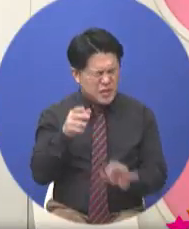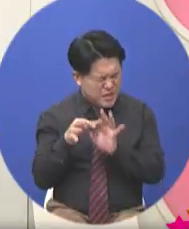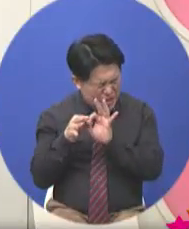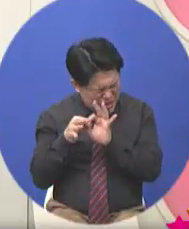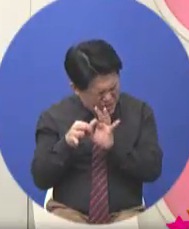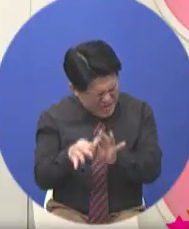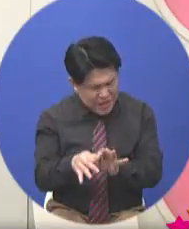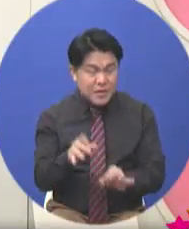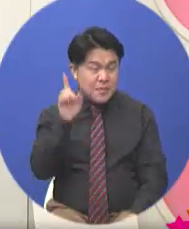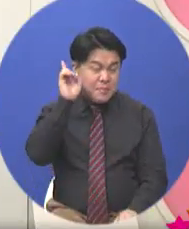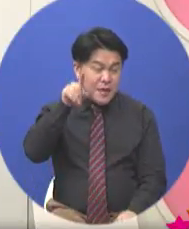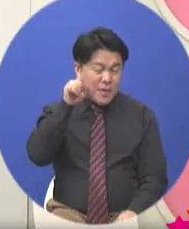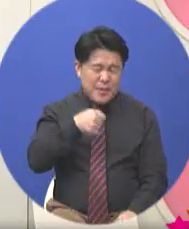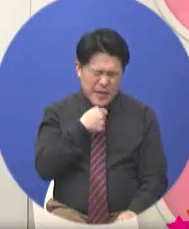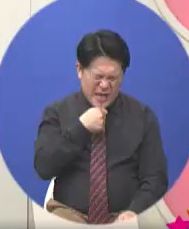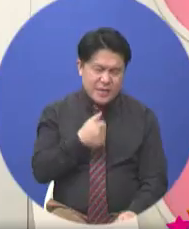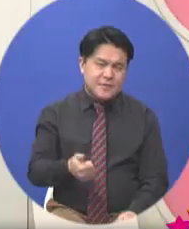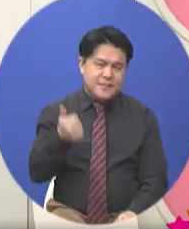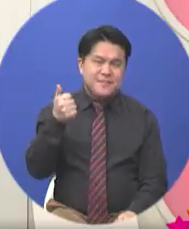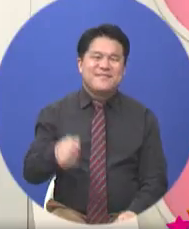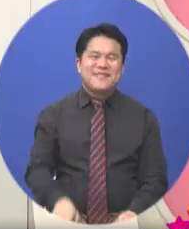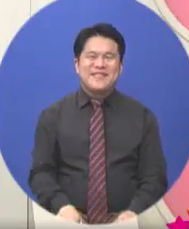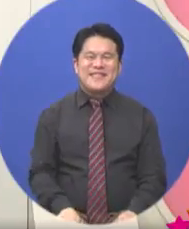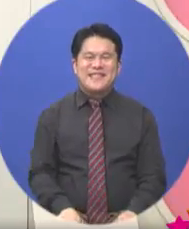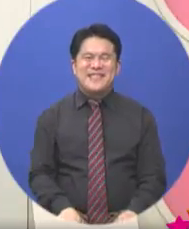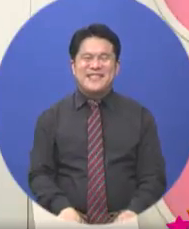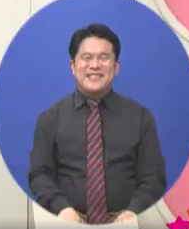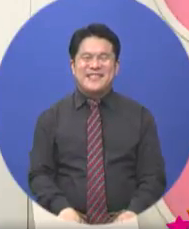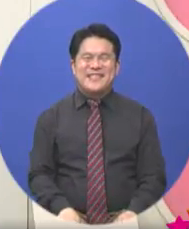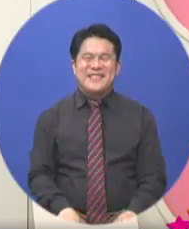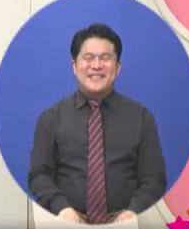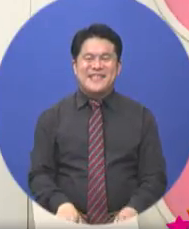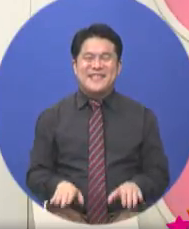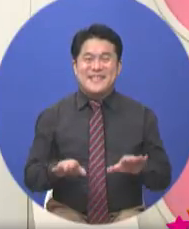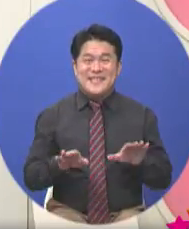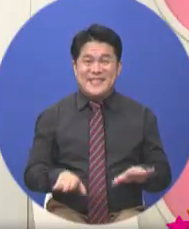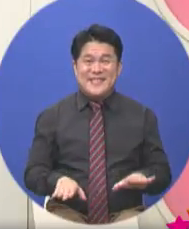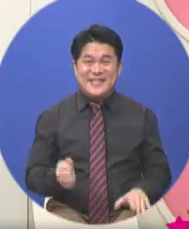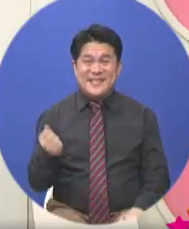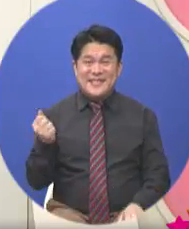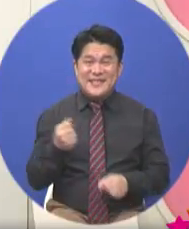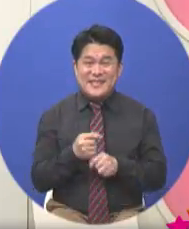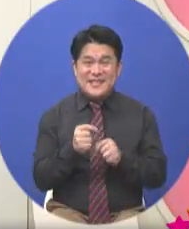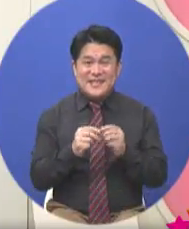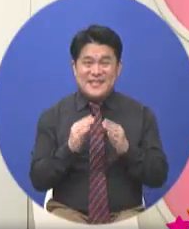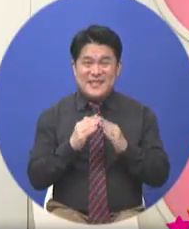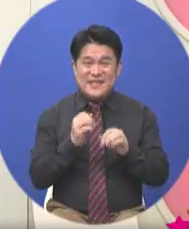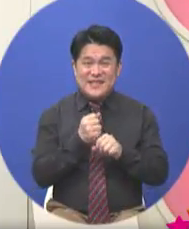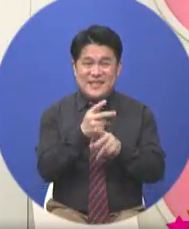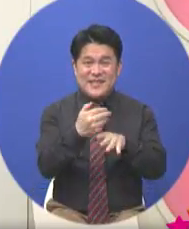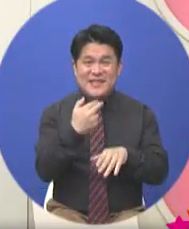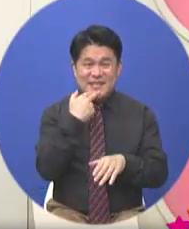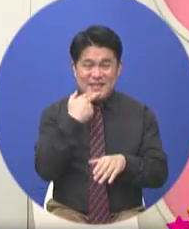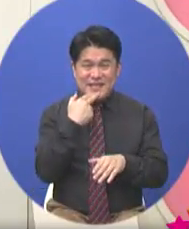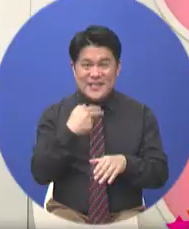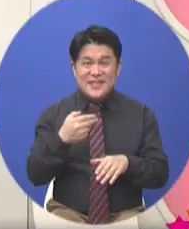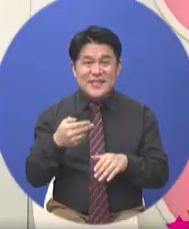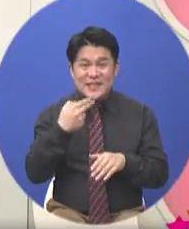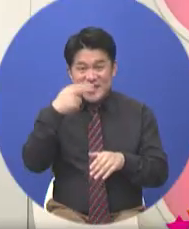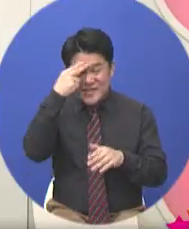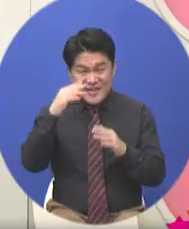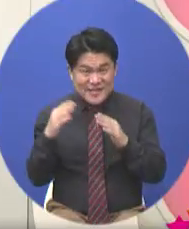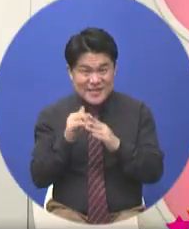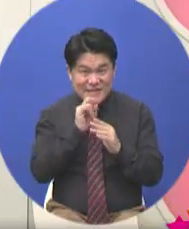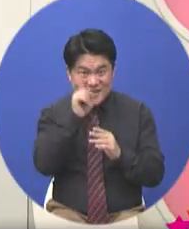내내 그냥 매일같이 진행했으면 좋겠습니다. 아유, 고맙습니다. 오늘 번지 없는 주막을 신청하셨는데요. 예,